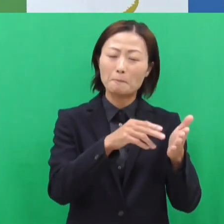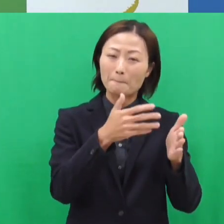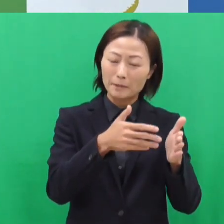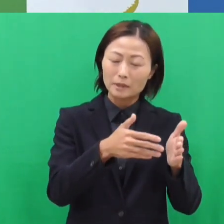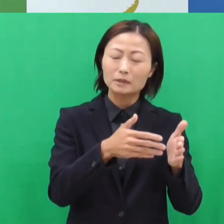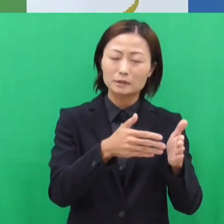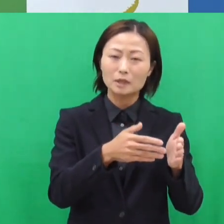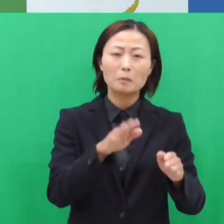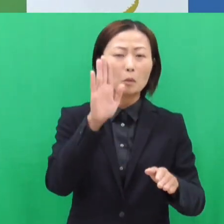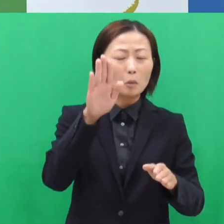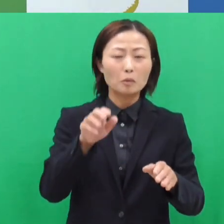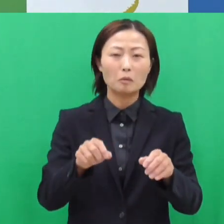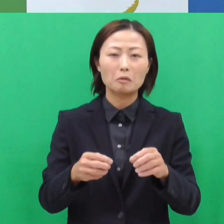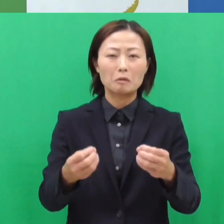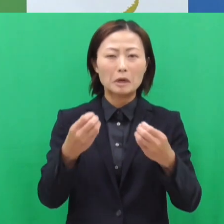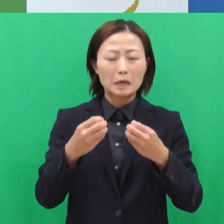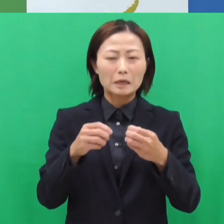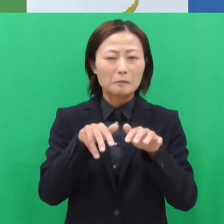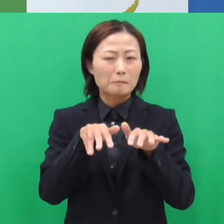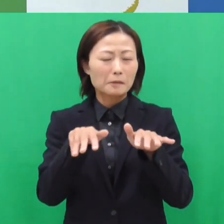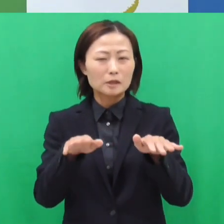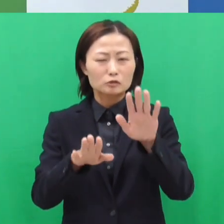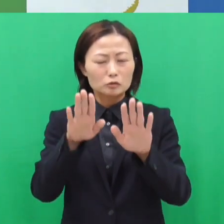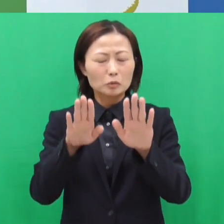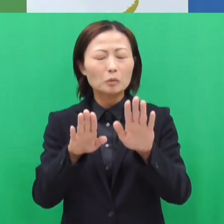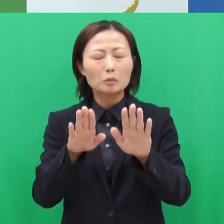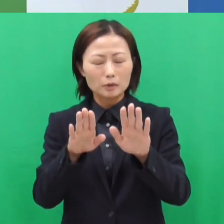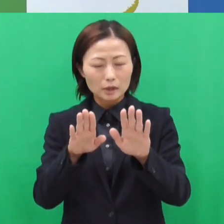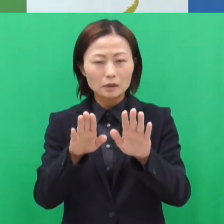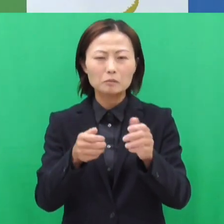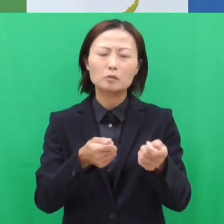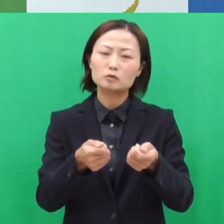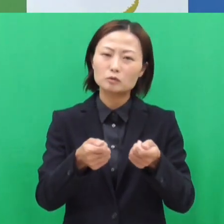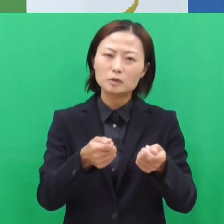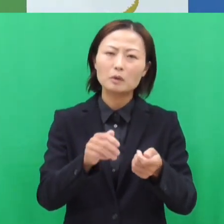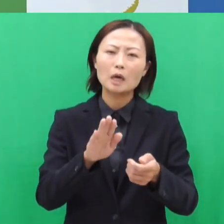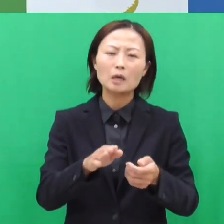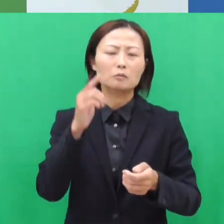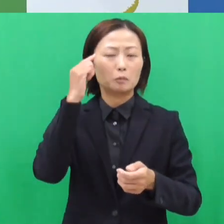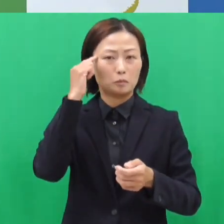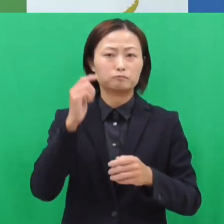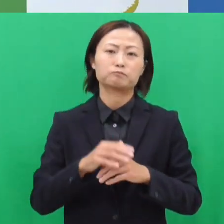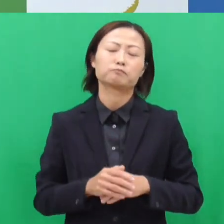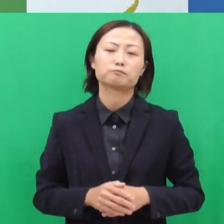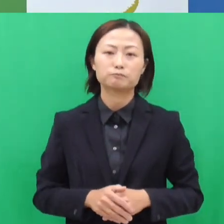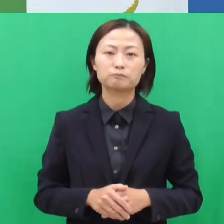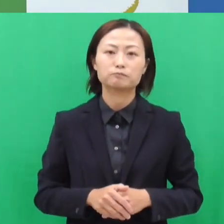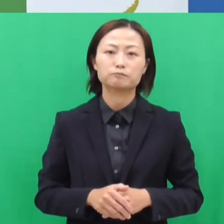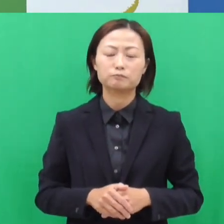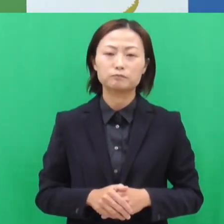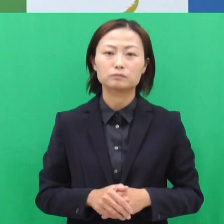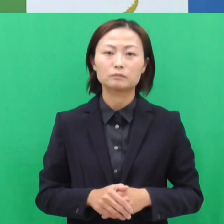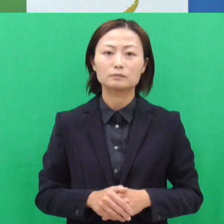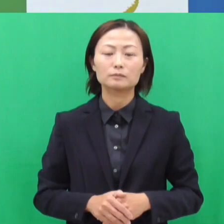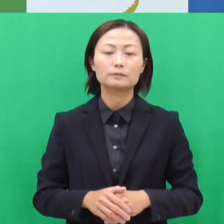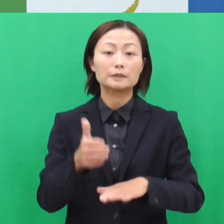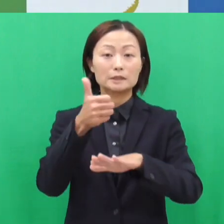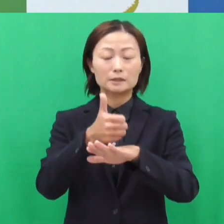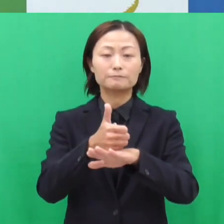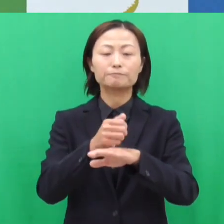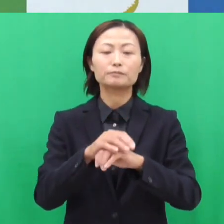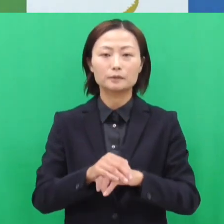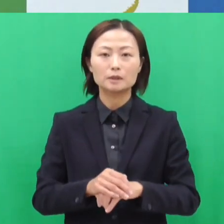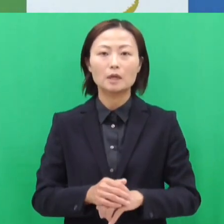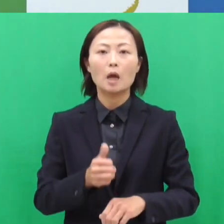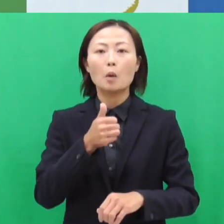感染状況によってですねマーケティングをする場合もございますということでマスコミの発表ですから12